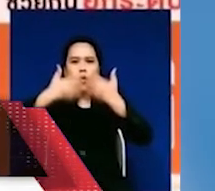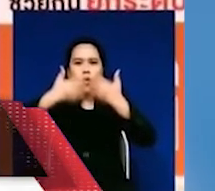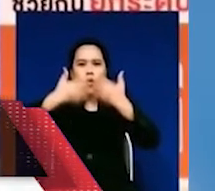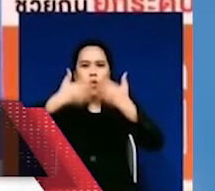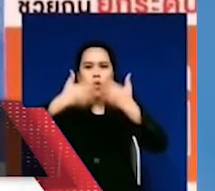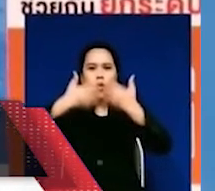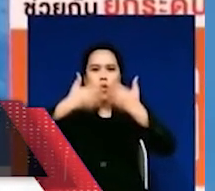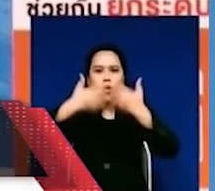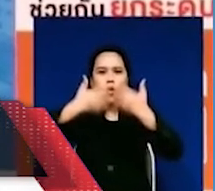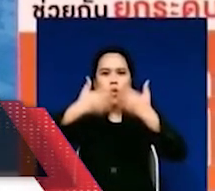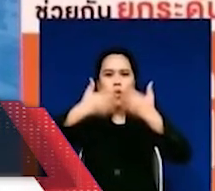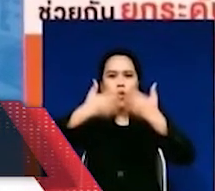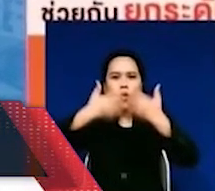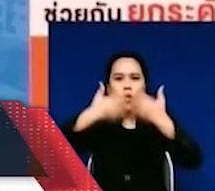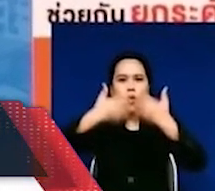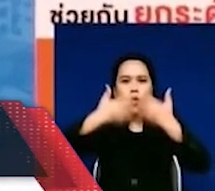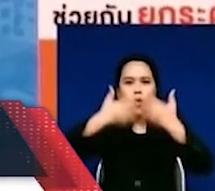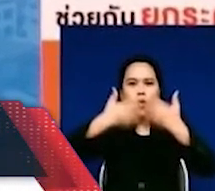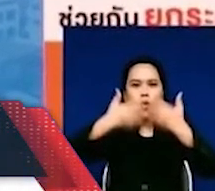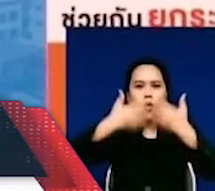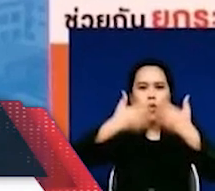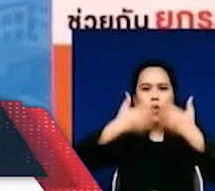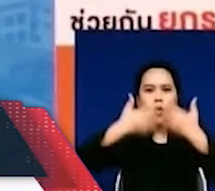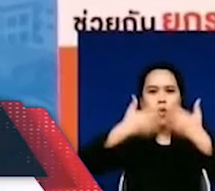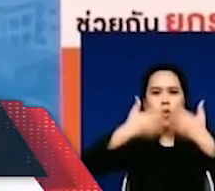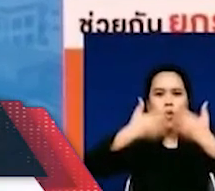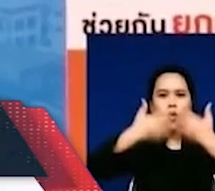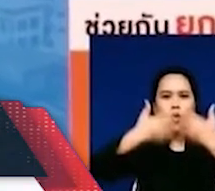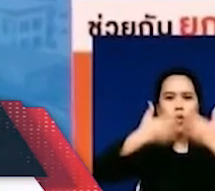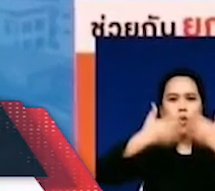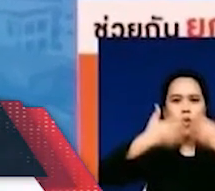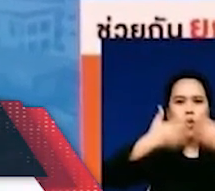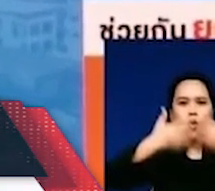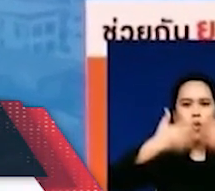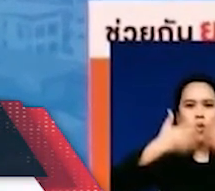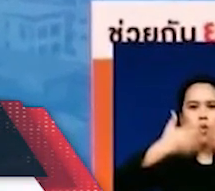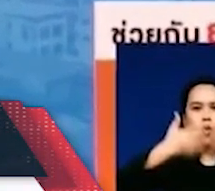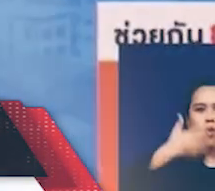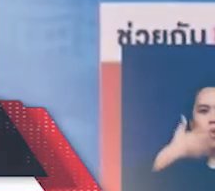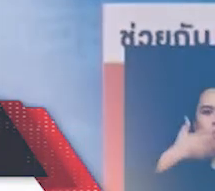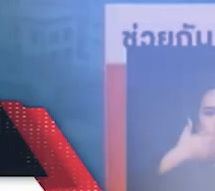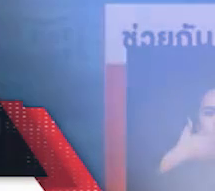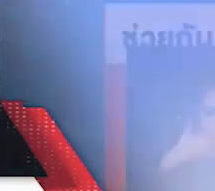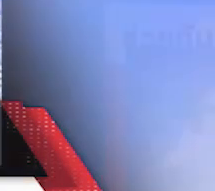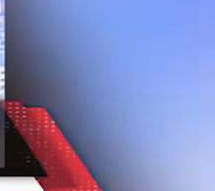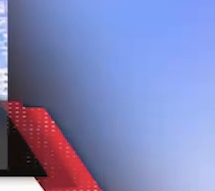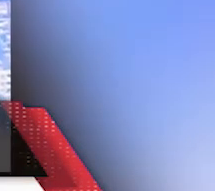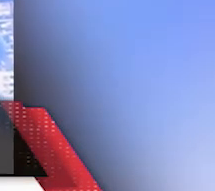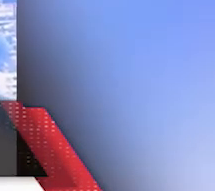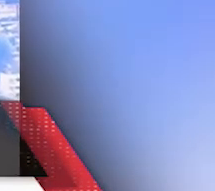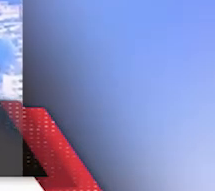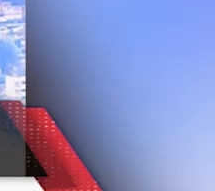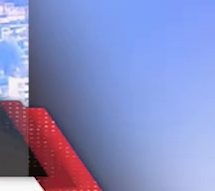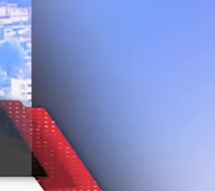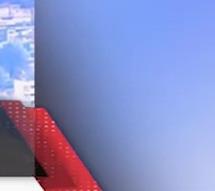ล่าสุดที่โรงพยาบาลระยองเมื่อเดือนมีนาคม63แพทย์ที่ให้การช่วยเหลือสวมใส่ PPE ทุกคนขอแสดงความเสียใ